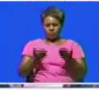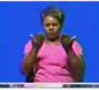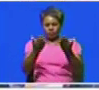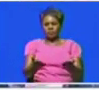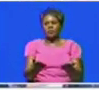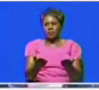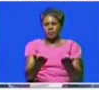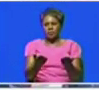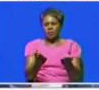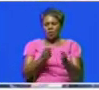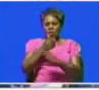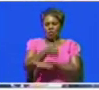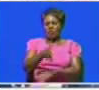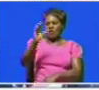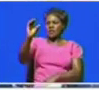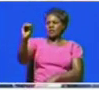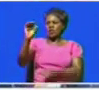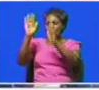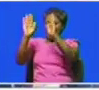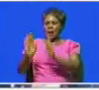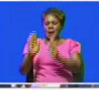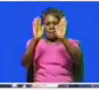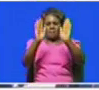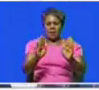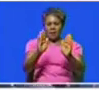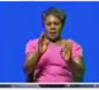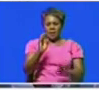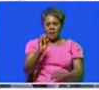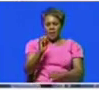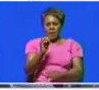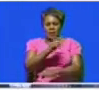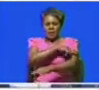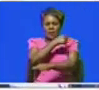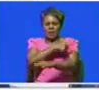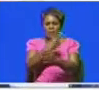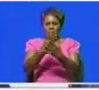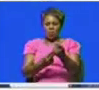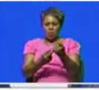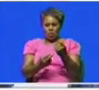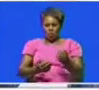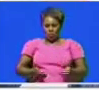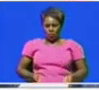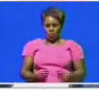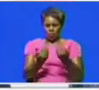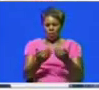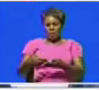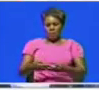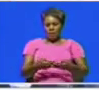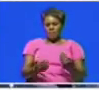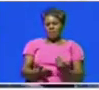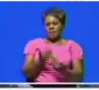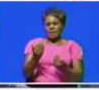this Beyond Zero campaign clinic that is both maternal and childcare